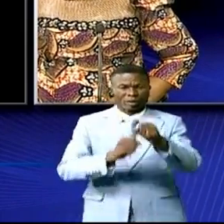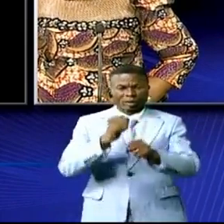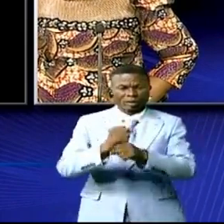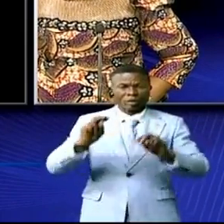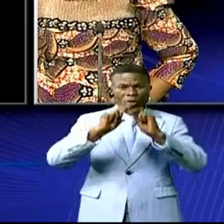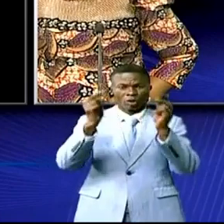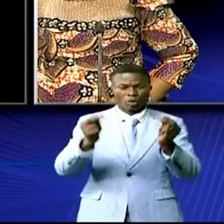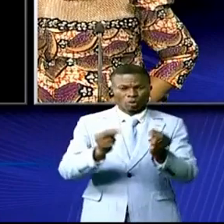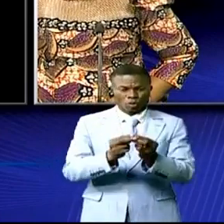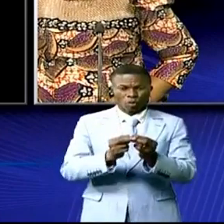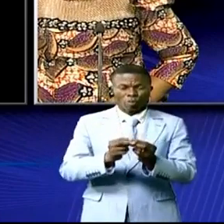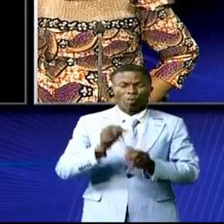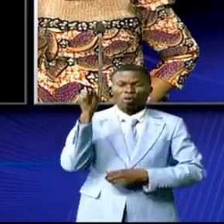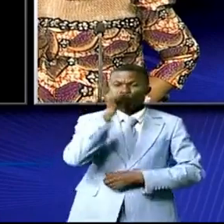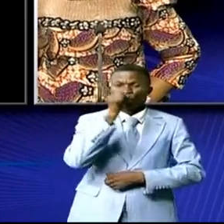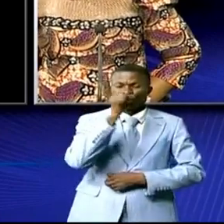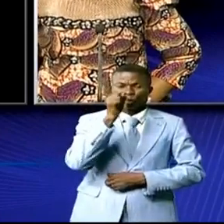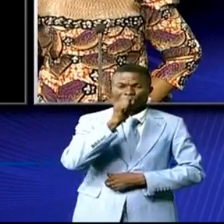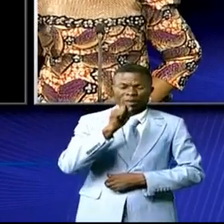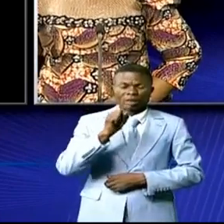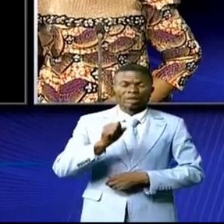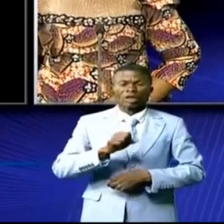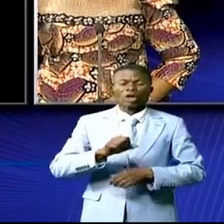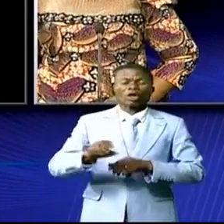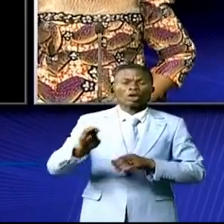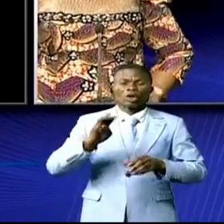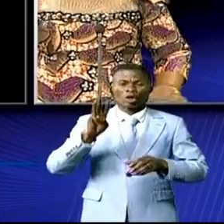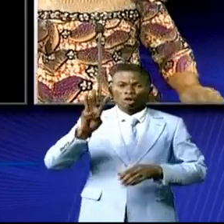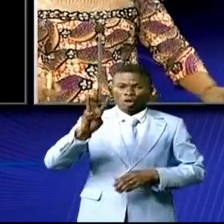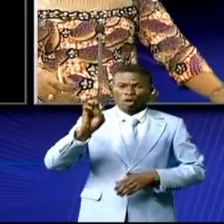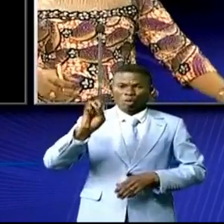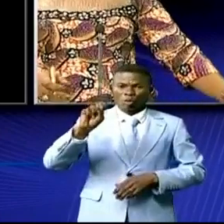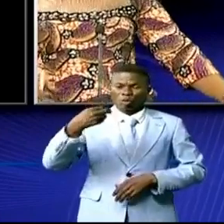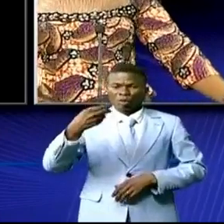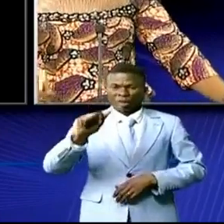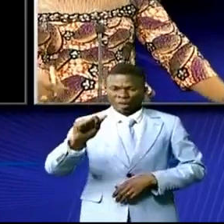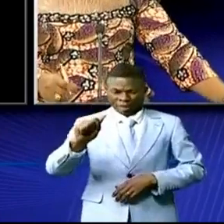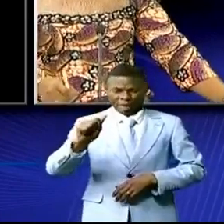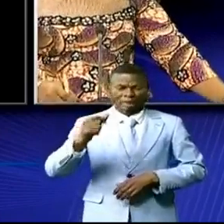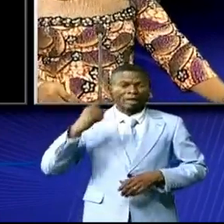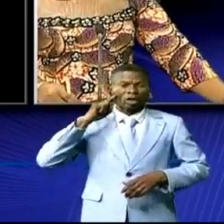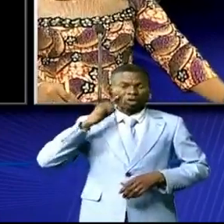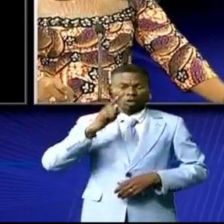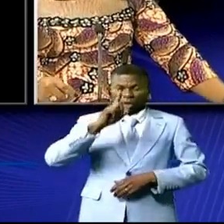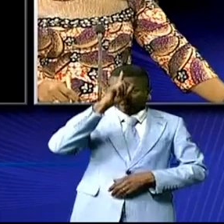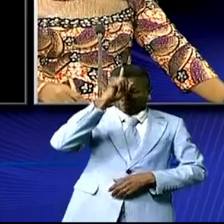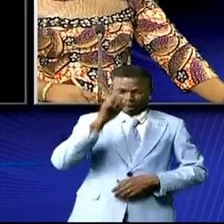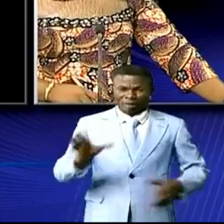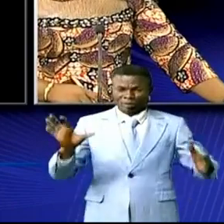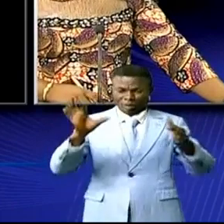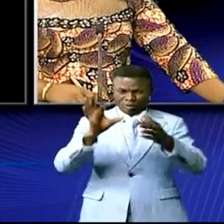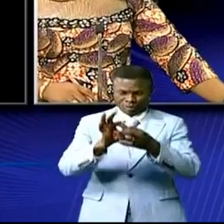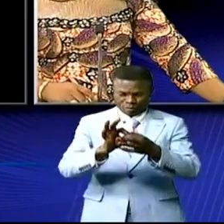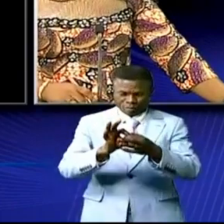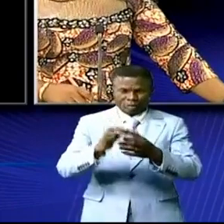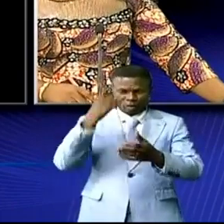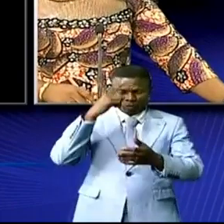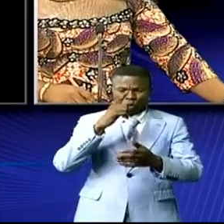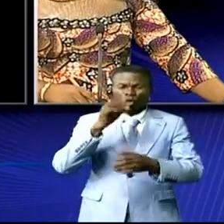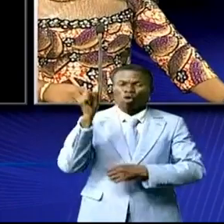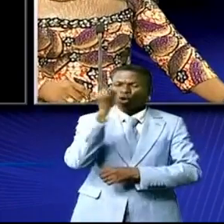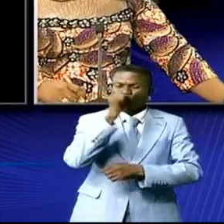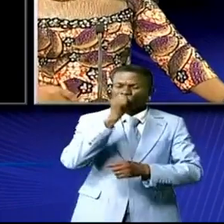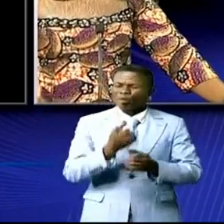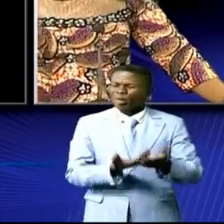ou n'diaye musica bcbg 4 x 4 ou souterrain sur le même podium à kinshasa jb mpiana où ils rançonnent